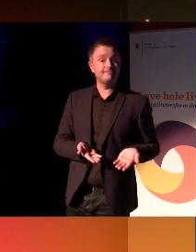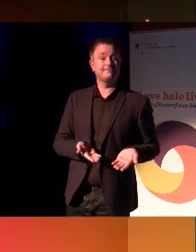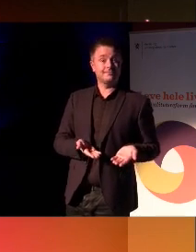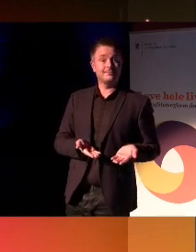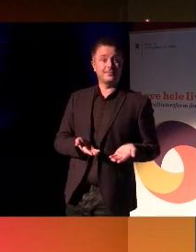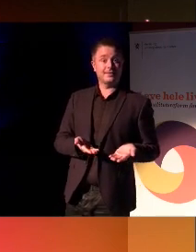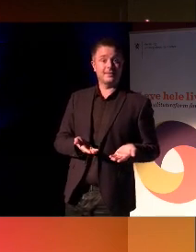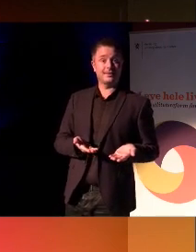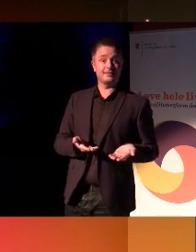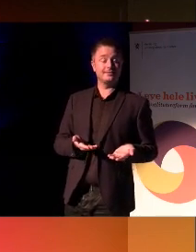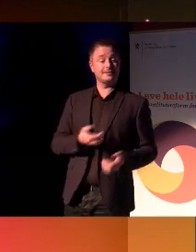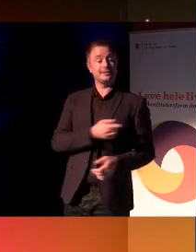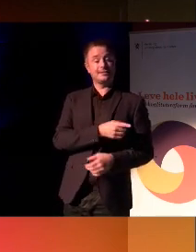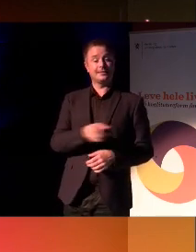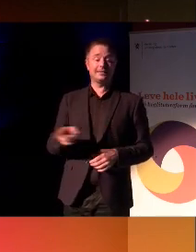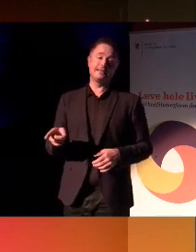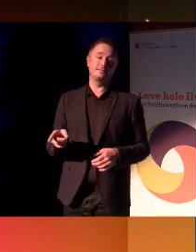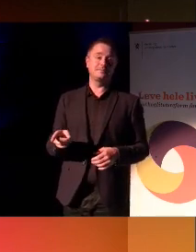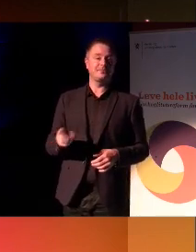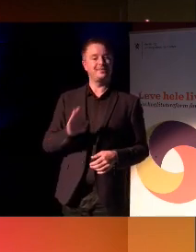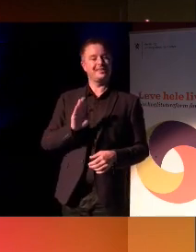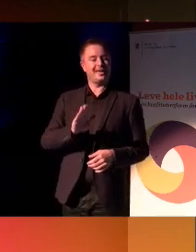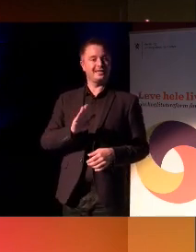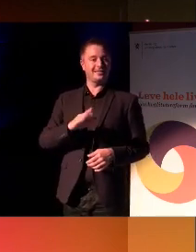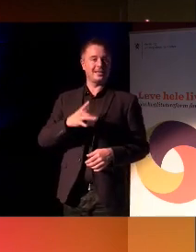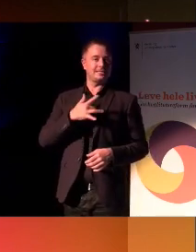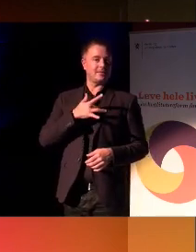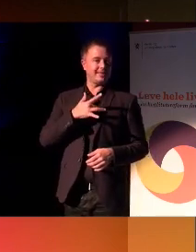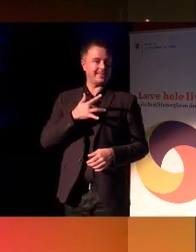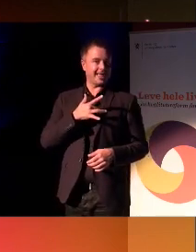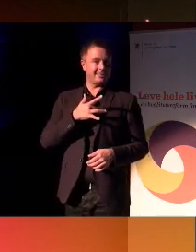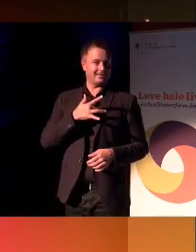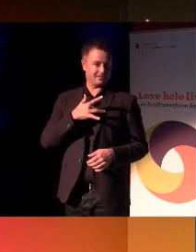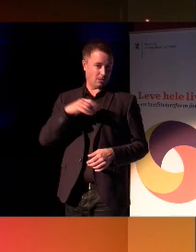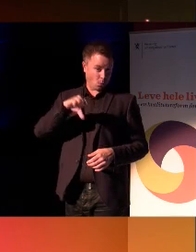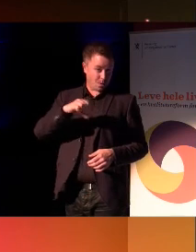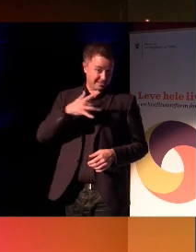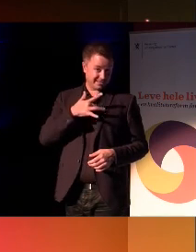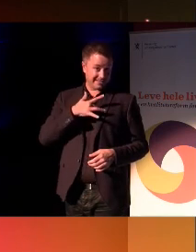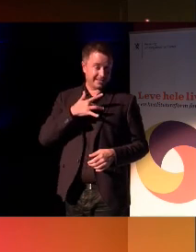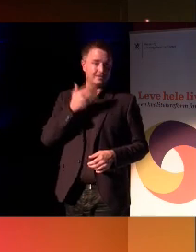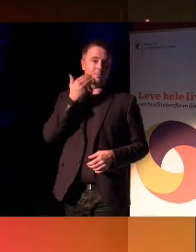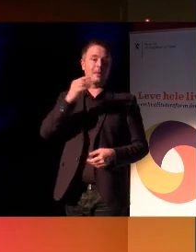Og det gir de litt mindre dårlig samvittighet når de er på jobb.